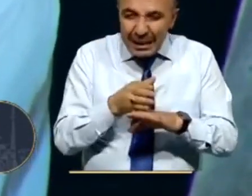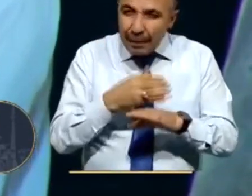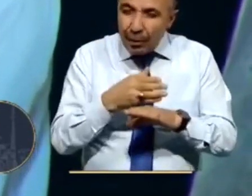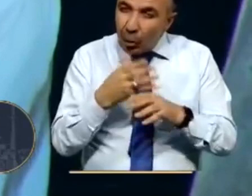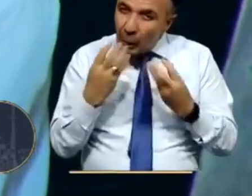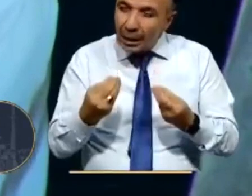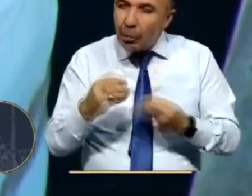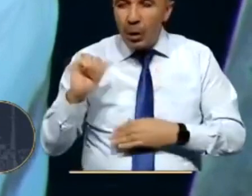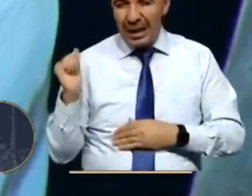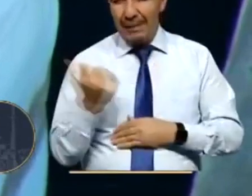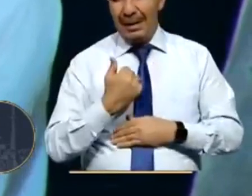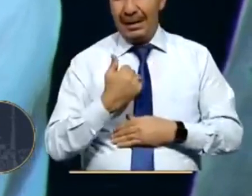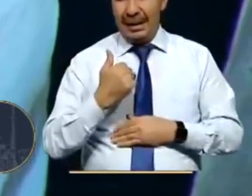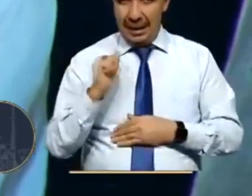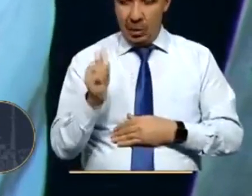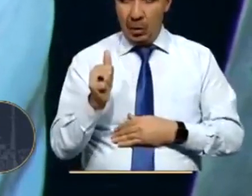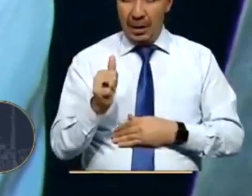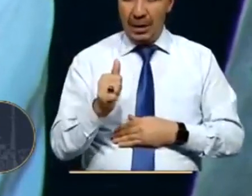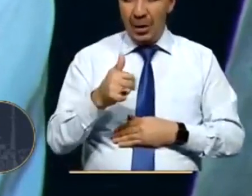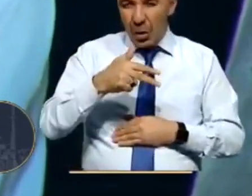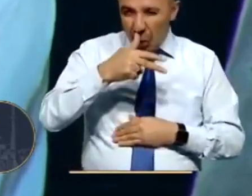günleri hüzne çevirmeyelim.